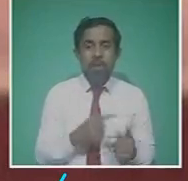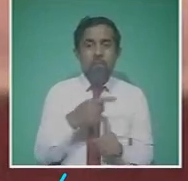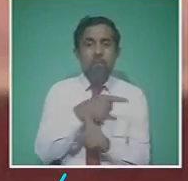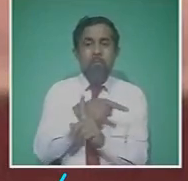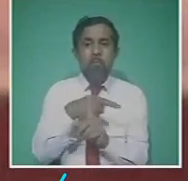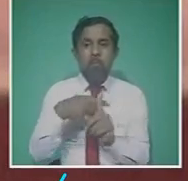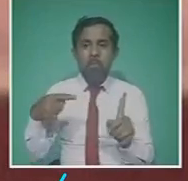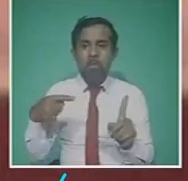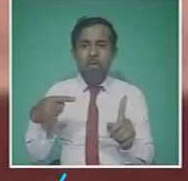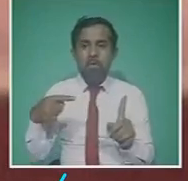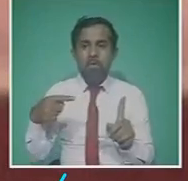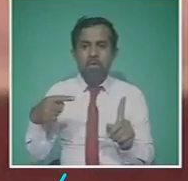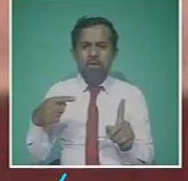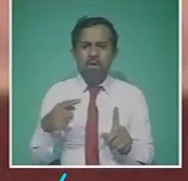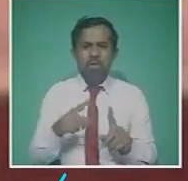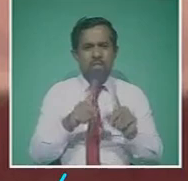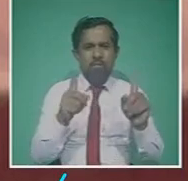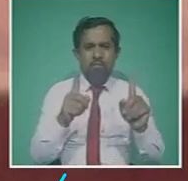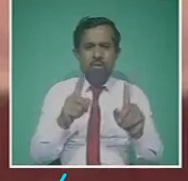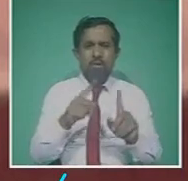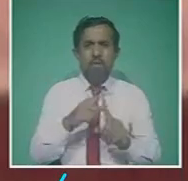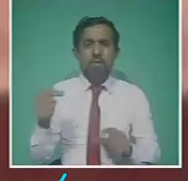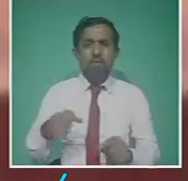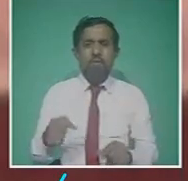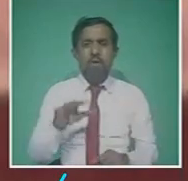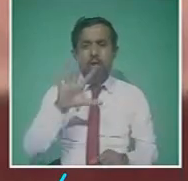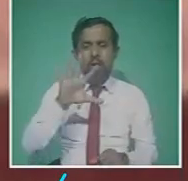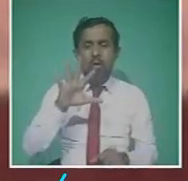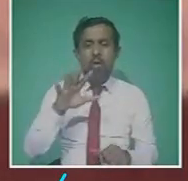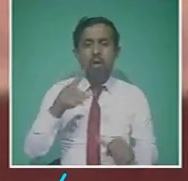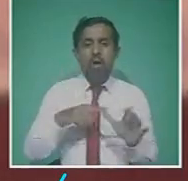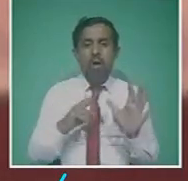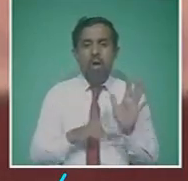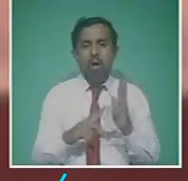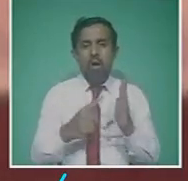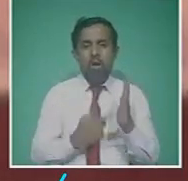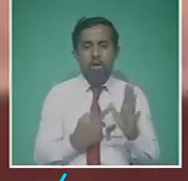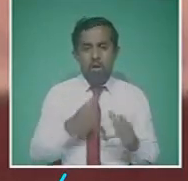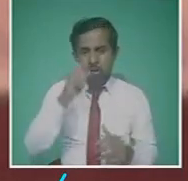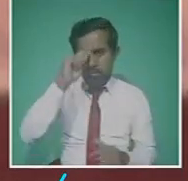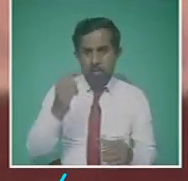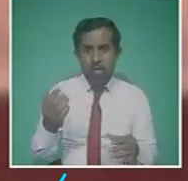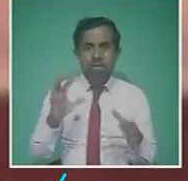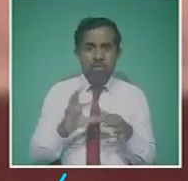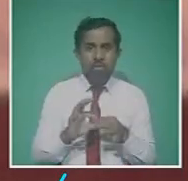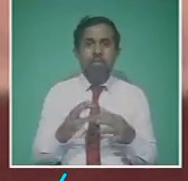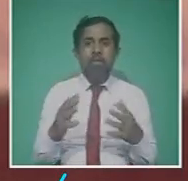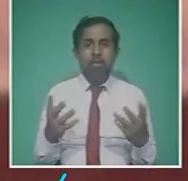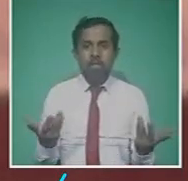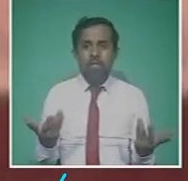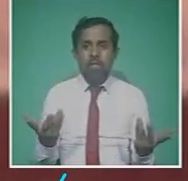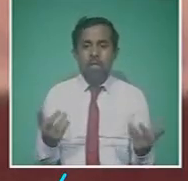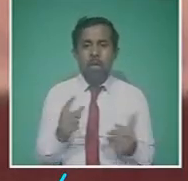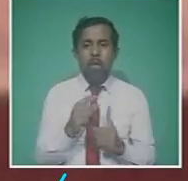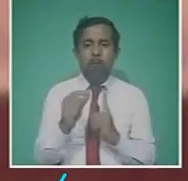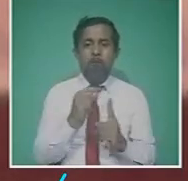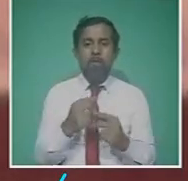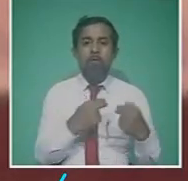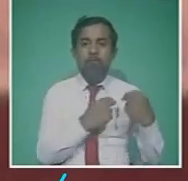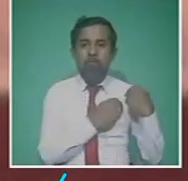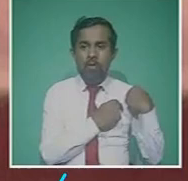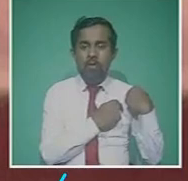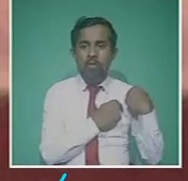භාගයකට 10 වතාවක් තිබ්බනම් 5 වතාවක් අනුර කුමාර දිසානායක මන්ත්‍රීතුමා සම්බන්ධ වෙලා නැහැ. ඒ පාර්ලිමේන්තුවේ